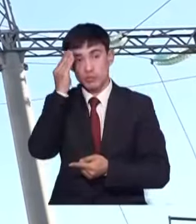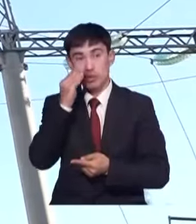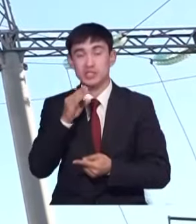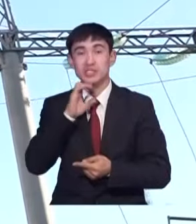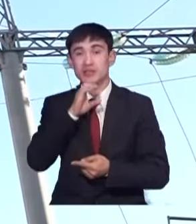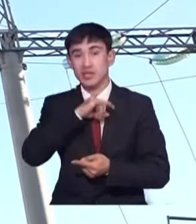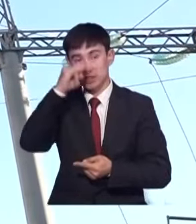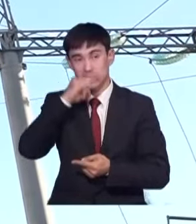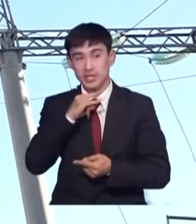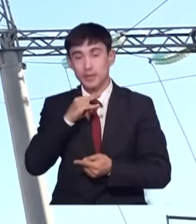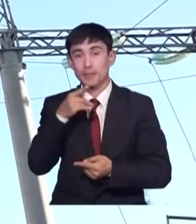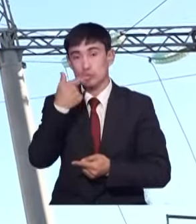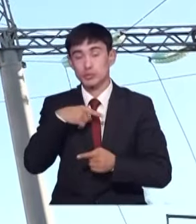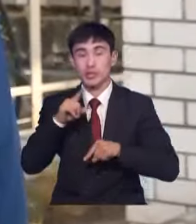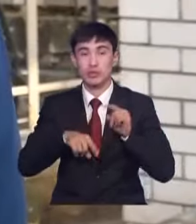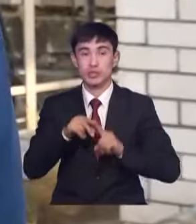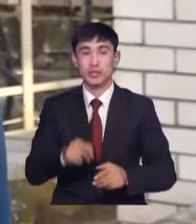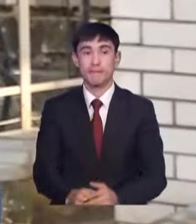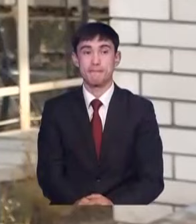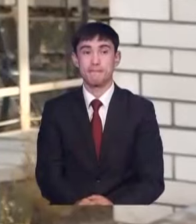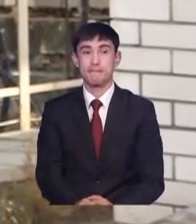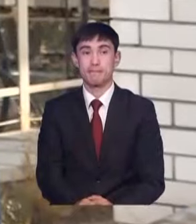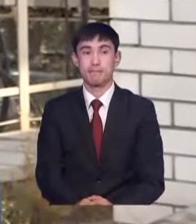Северном Казахстане знания у себя на